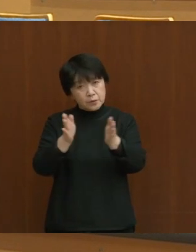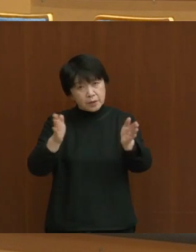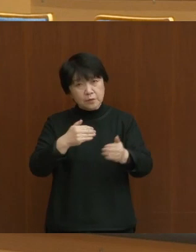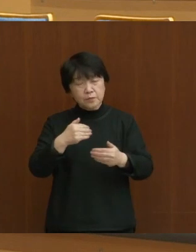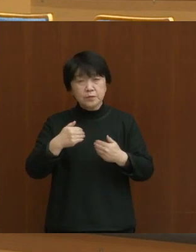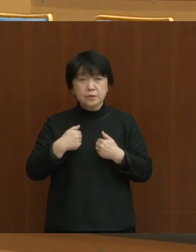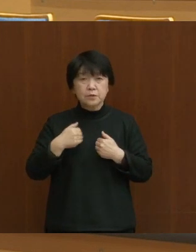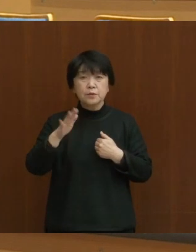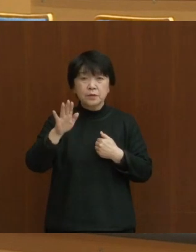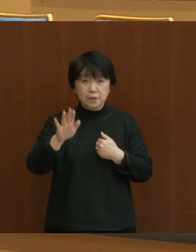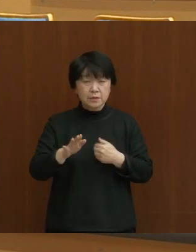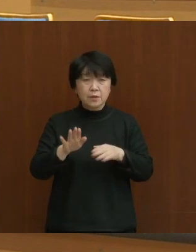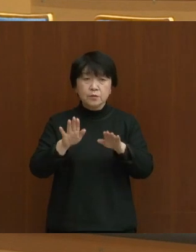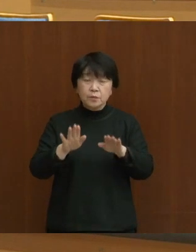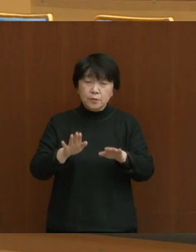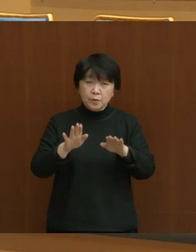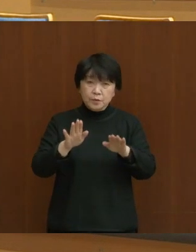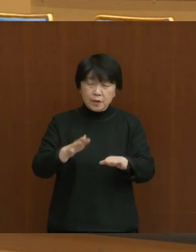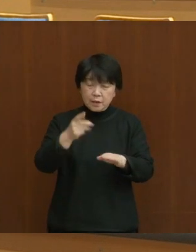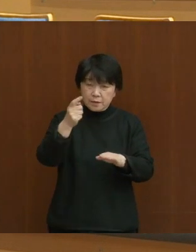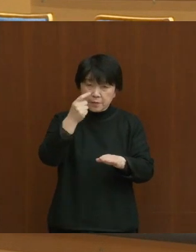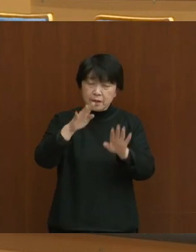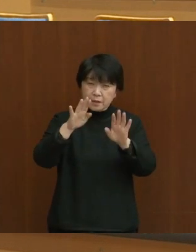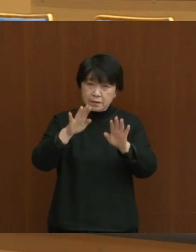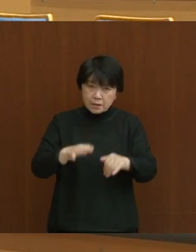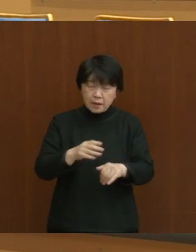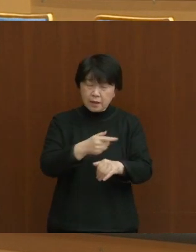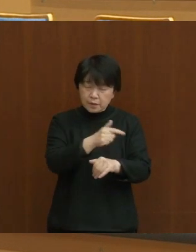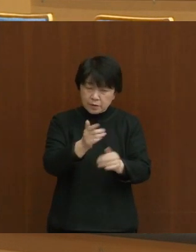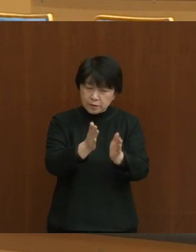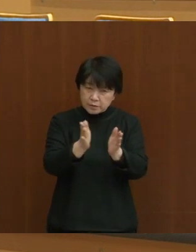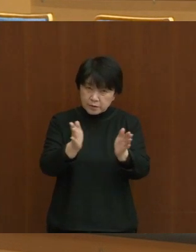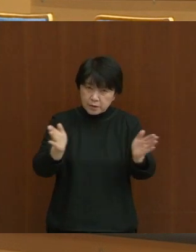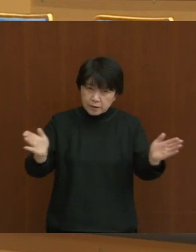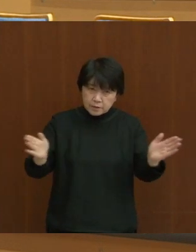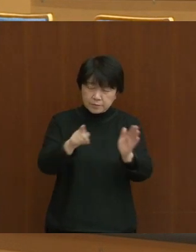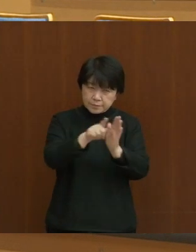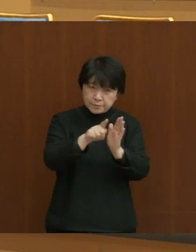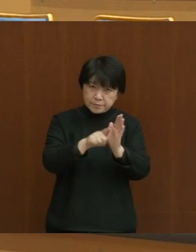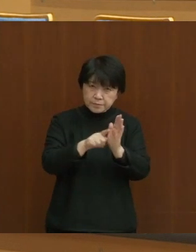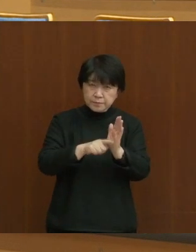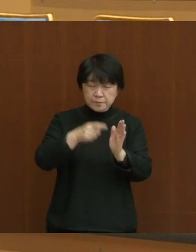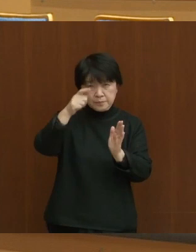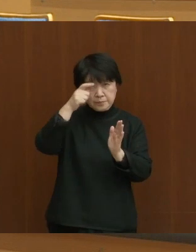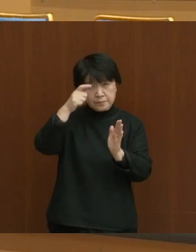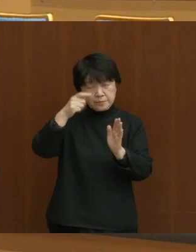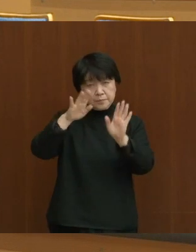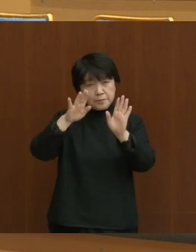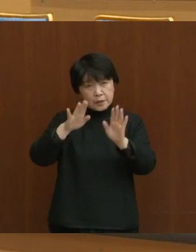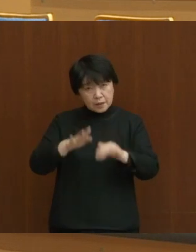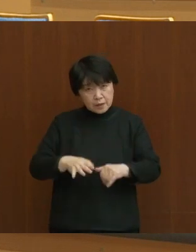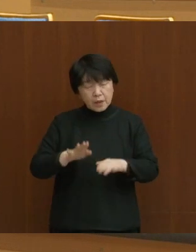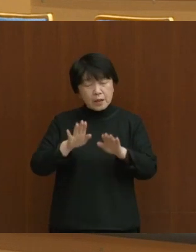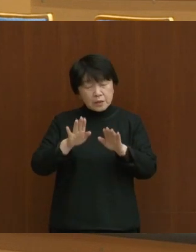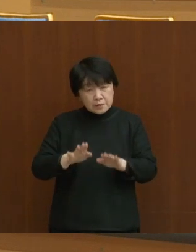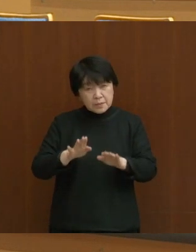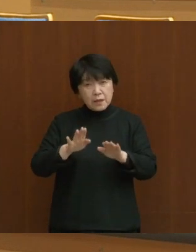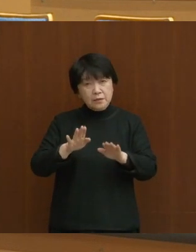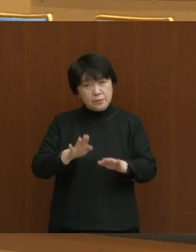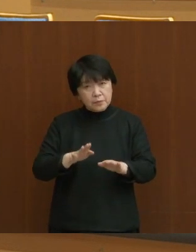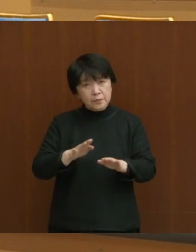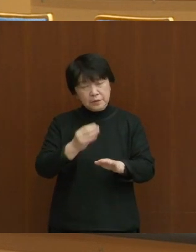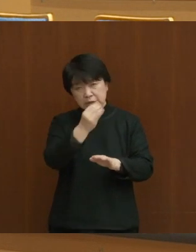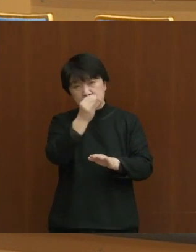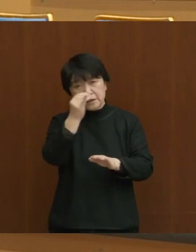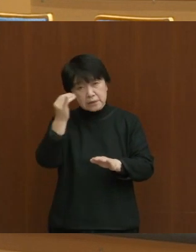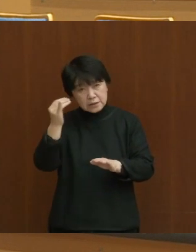本学における多彩な教育プログラムを積極的に活用して、確立した自己を今後もさら